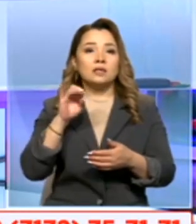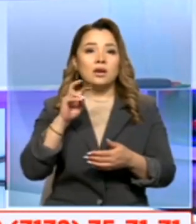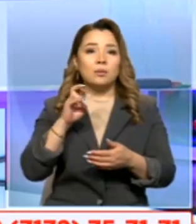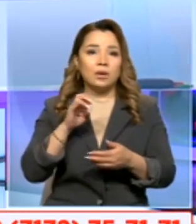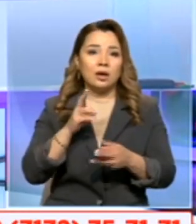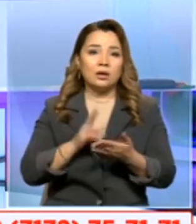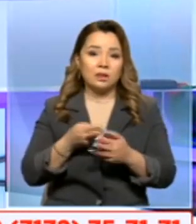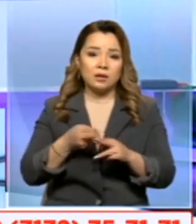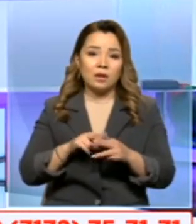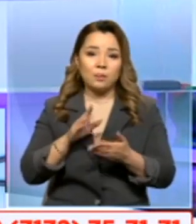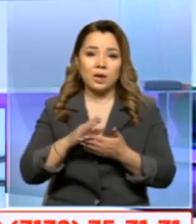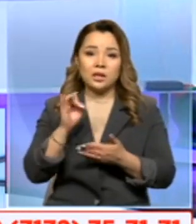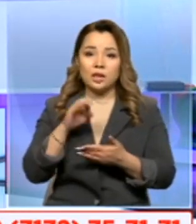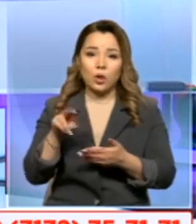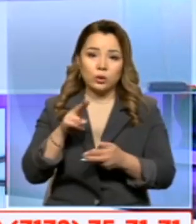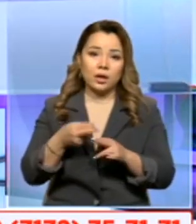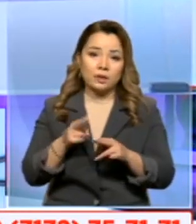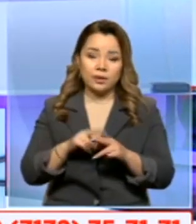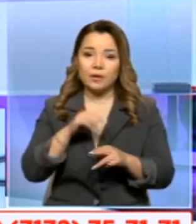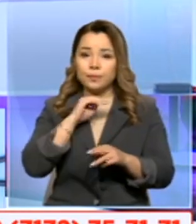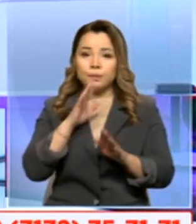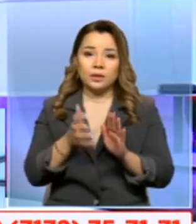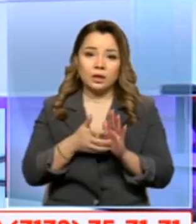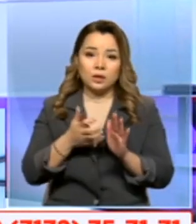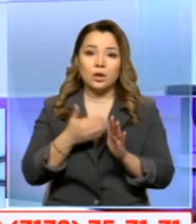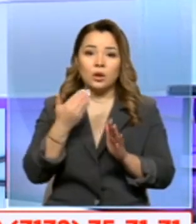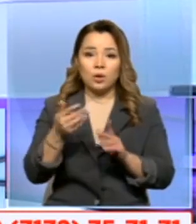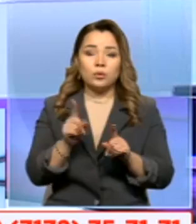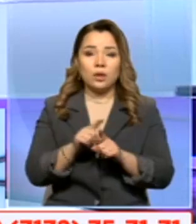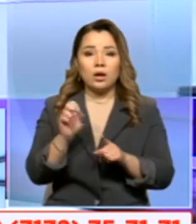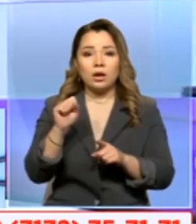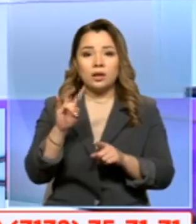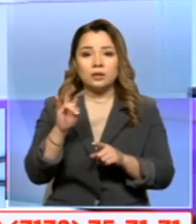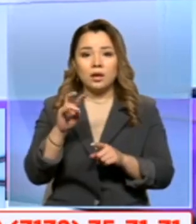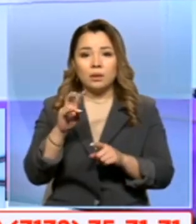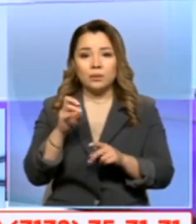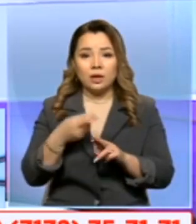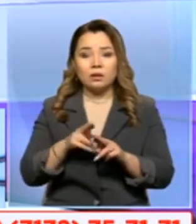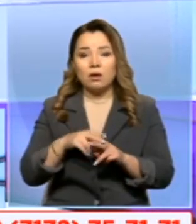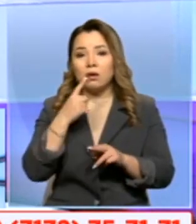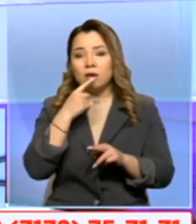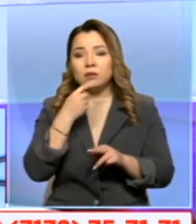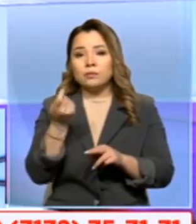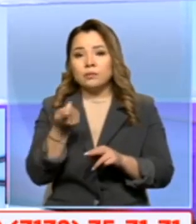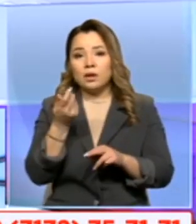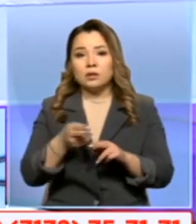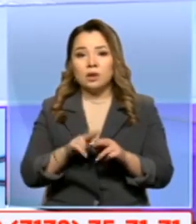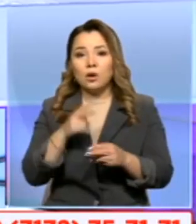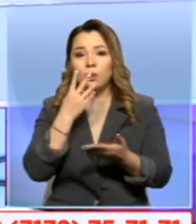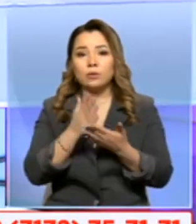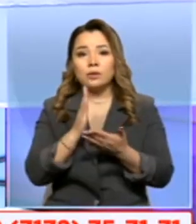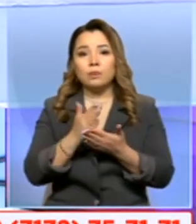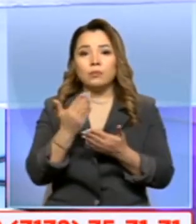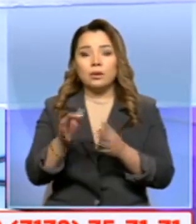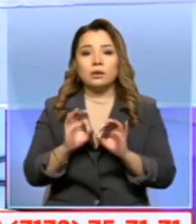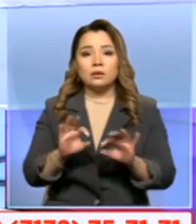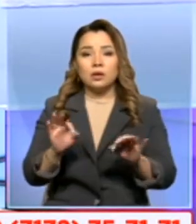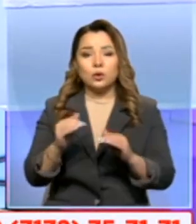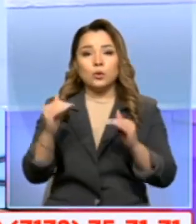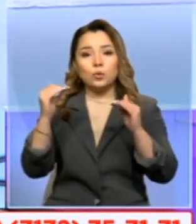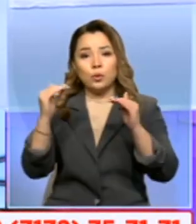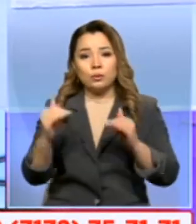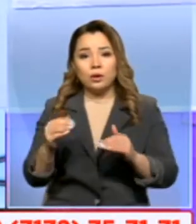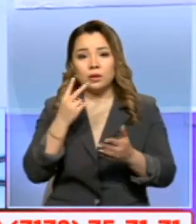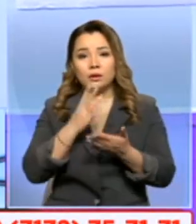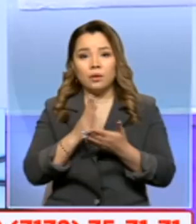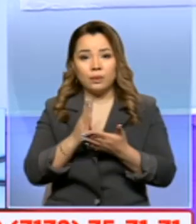сіздер білесіздер ма? Йодтың тапшылығы ол да анемияның, қан аздықтың белгілерін төмендетеді